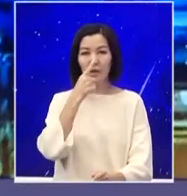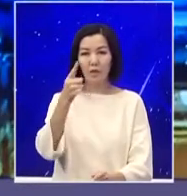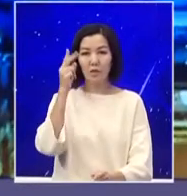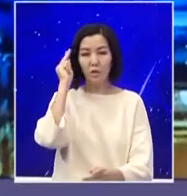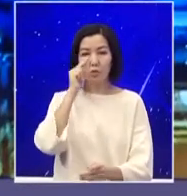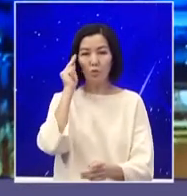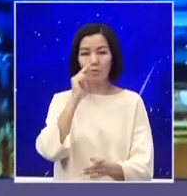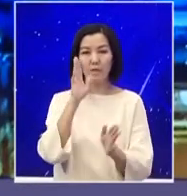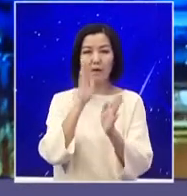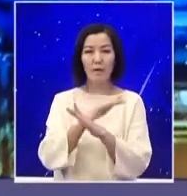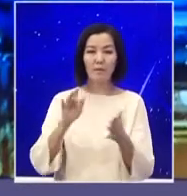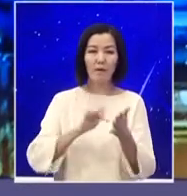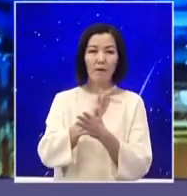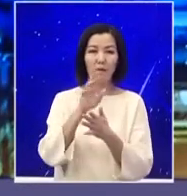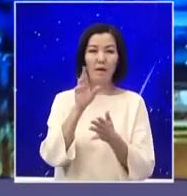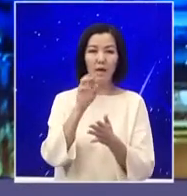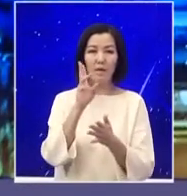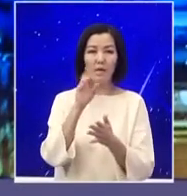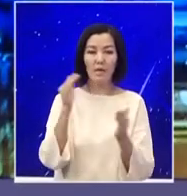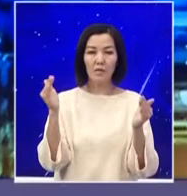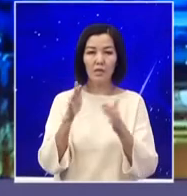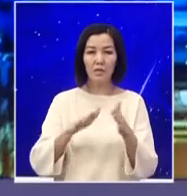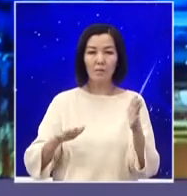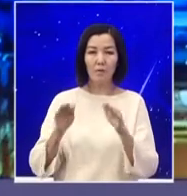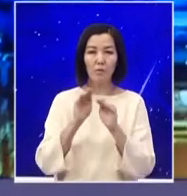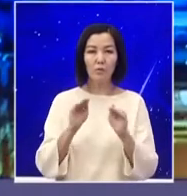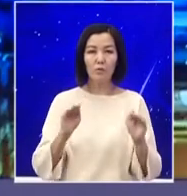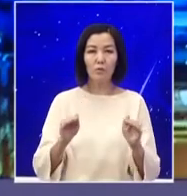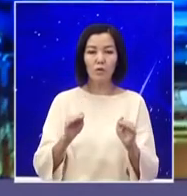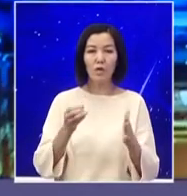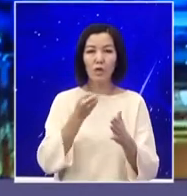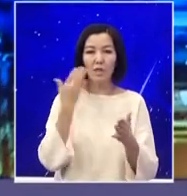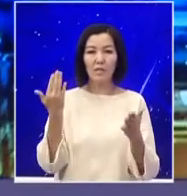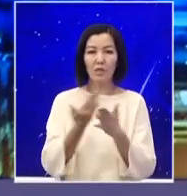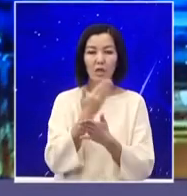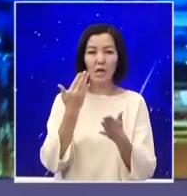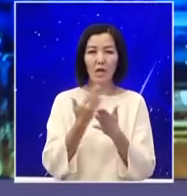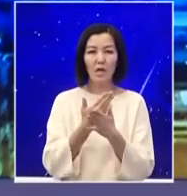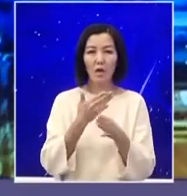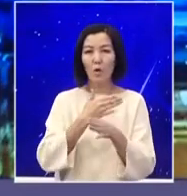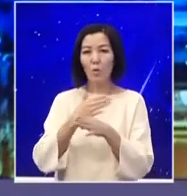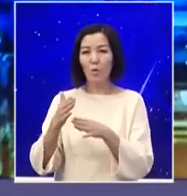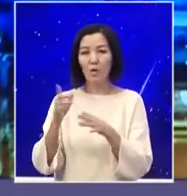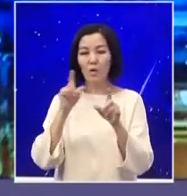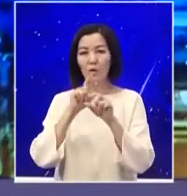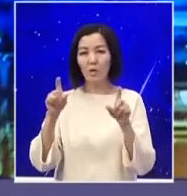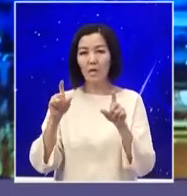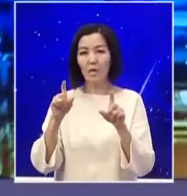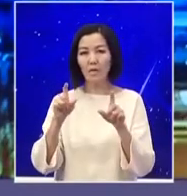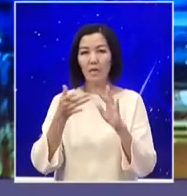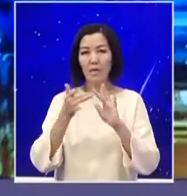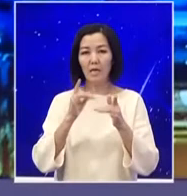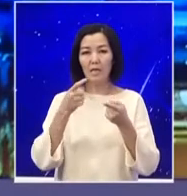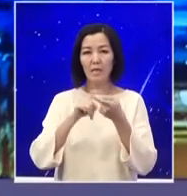Қашықтан оқып жатқан Қапшағай қаласындағы Қарлығаш ықшам ауданының оқушылары үшін сүйінші жаңалық. Оңаша орналасқан шағын ауданға